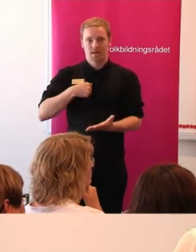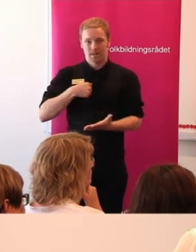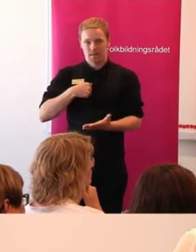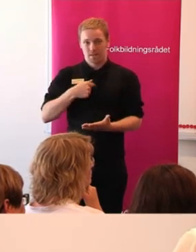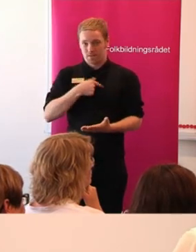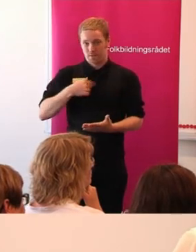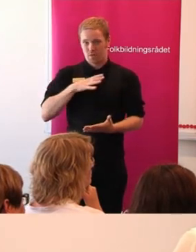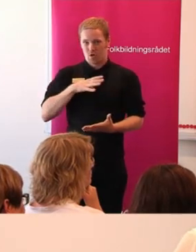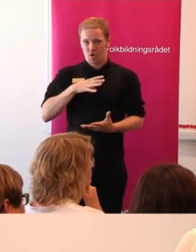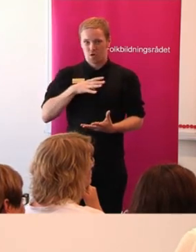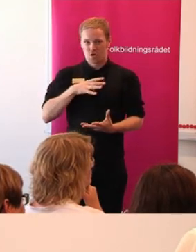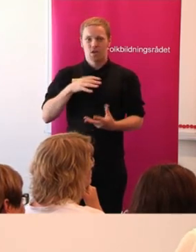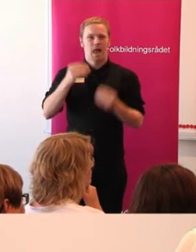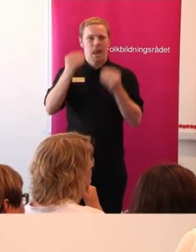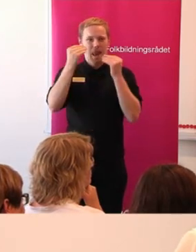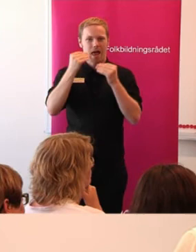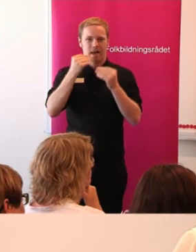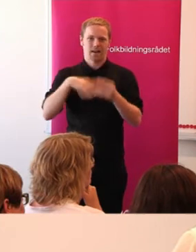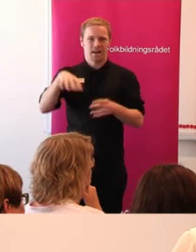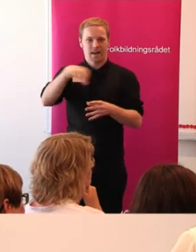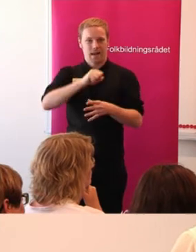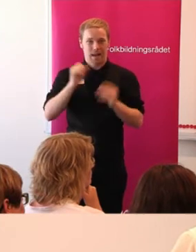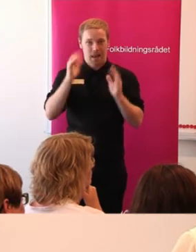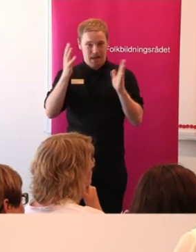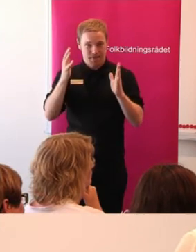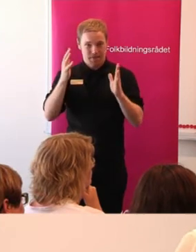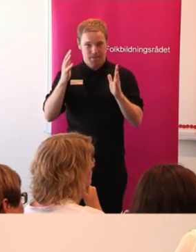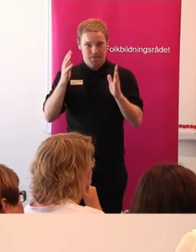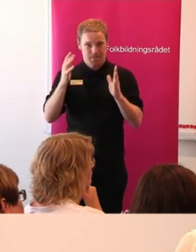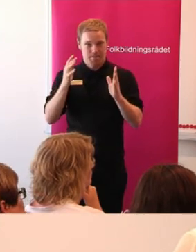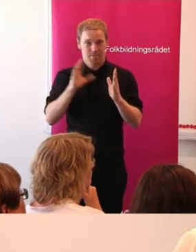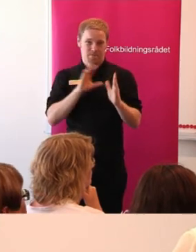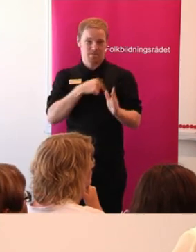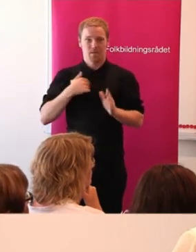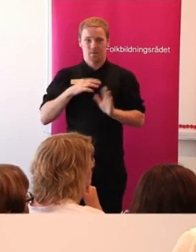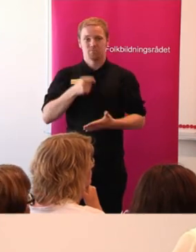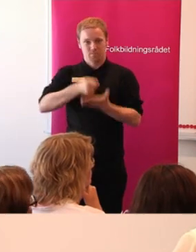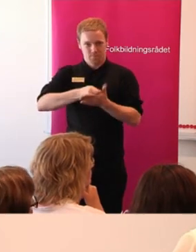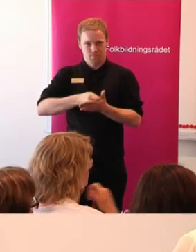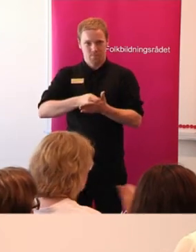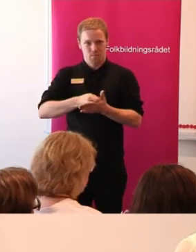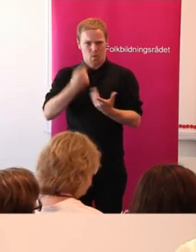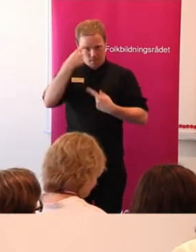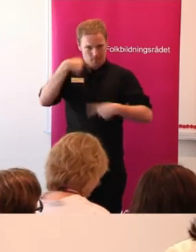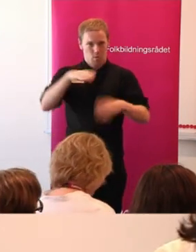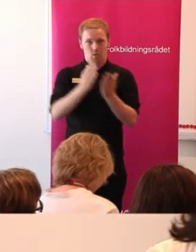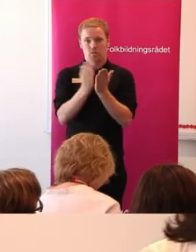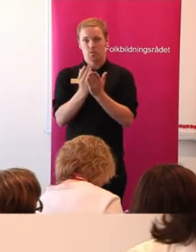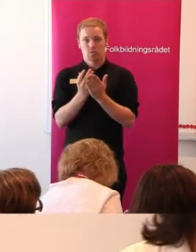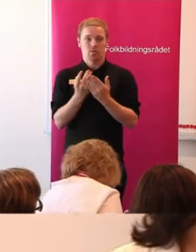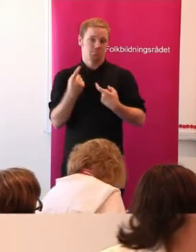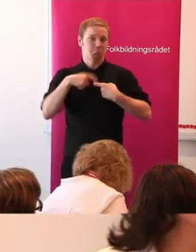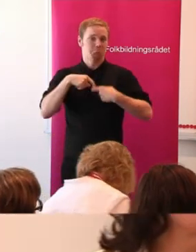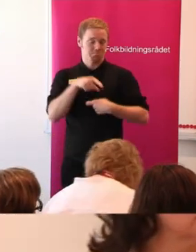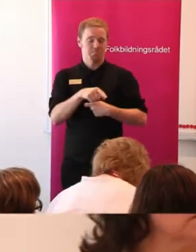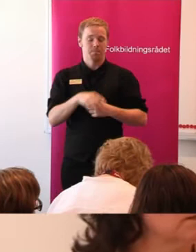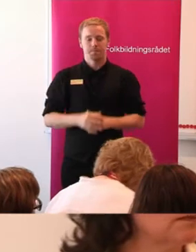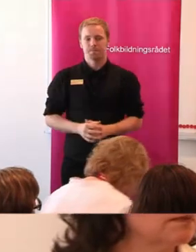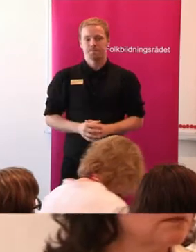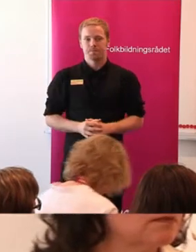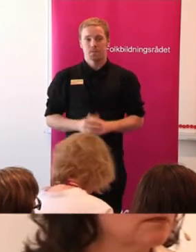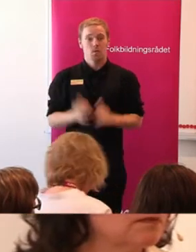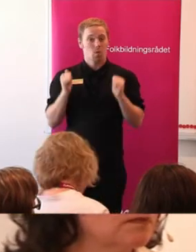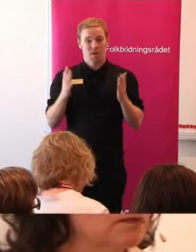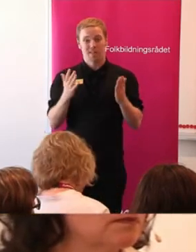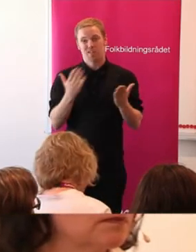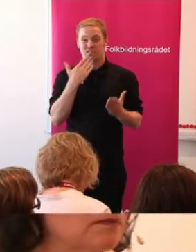agendan. Så att vi har sagt, så ska vi jobba. Och då är ju folkhögskolorna en del i det. Så det svaret till det är ju med självklarhet